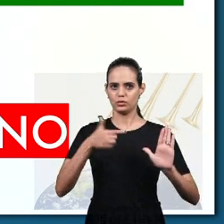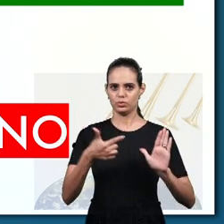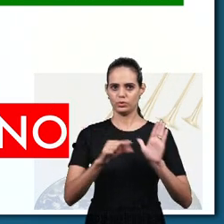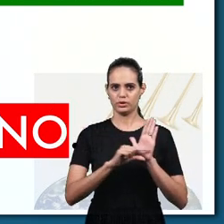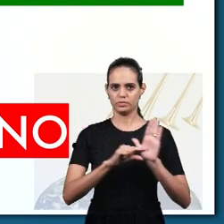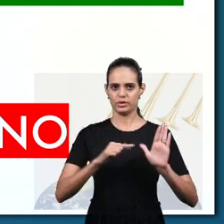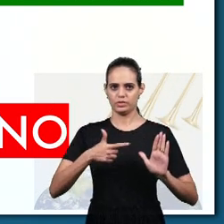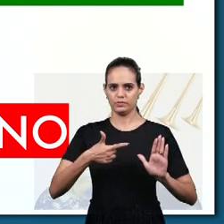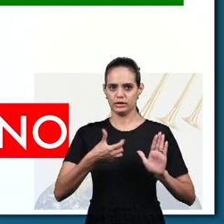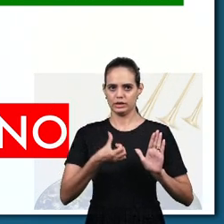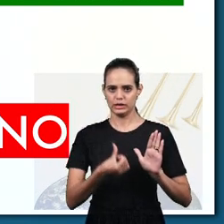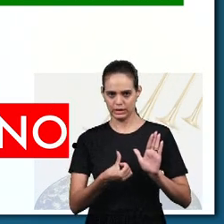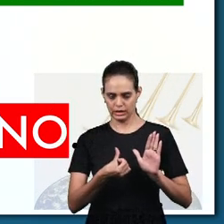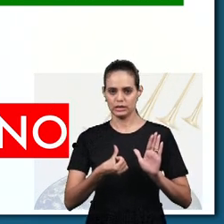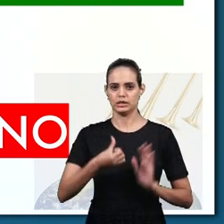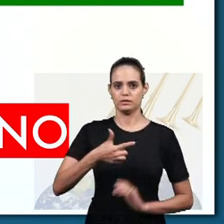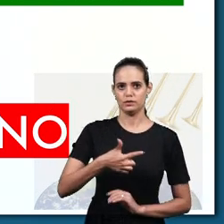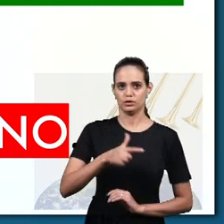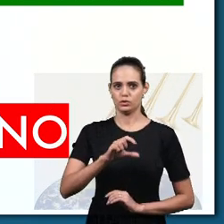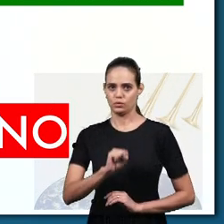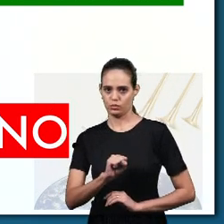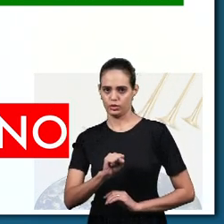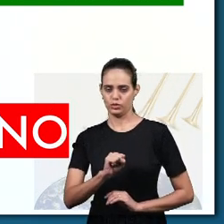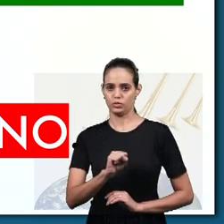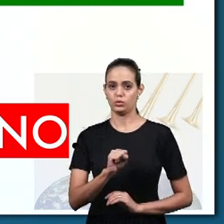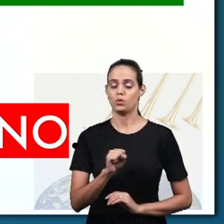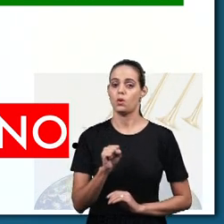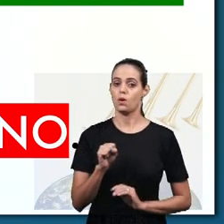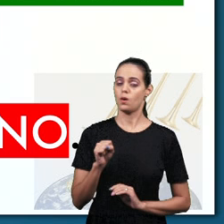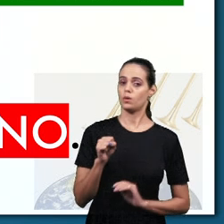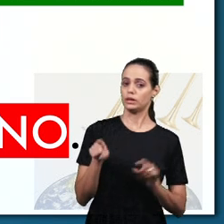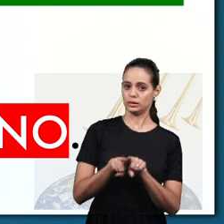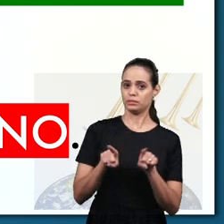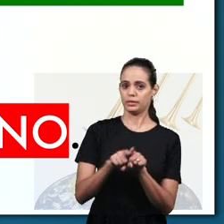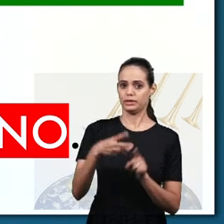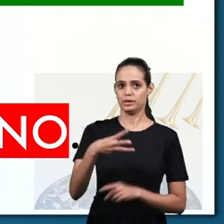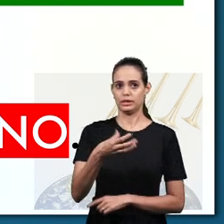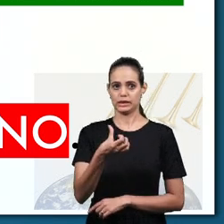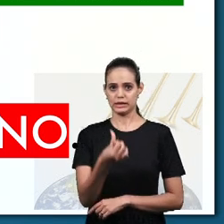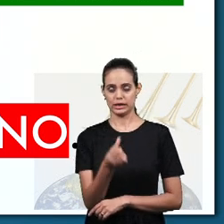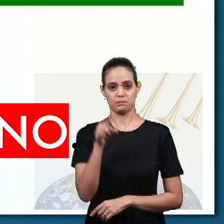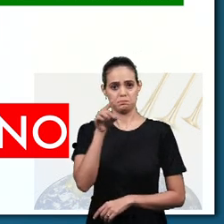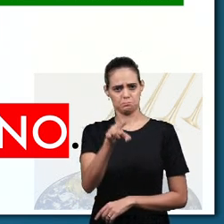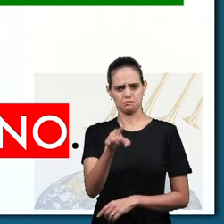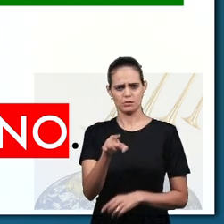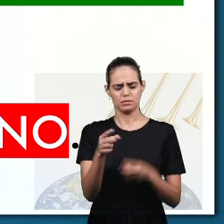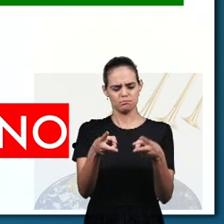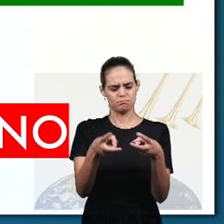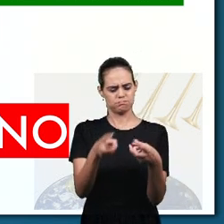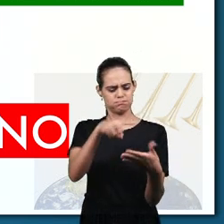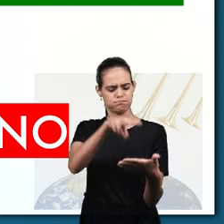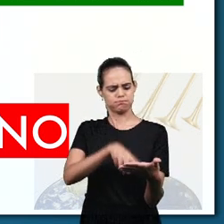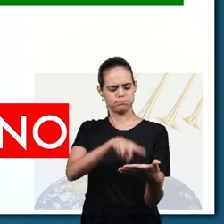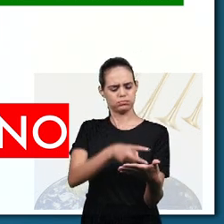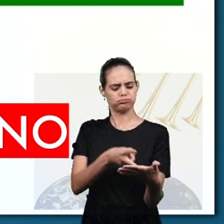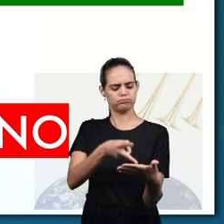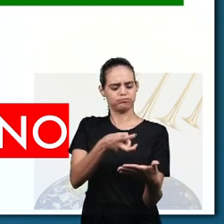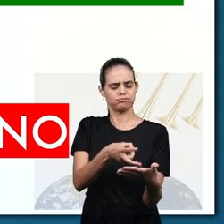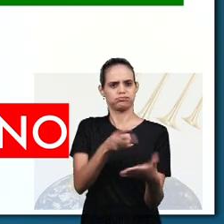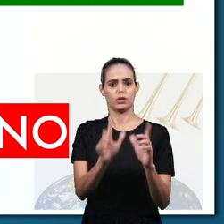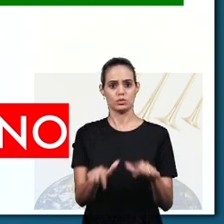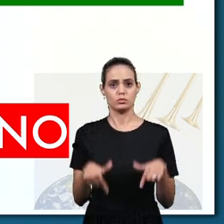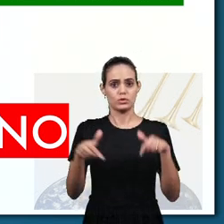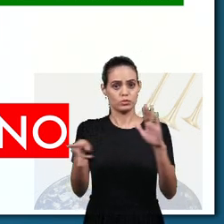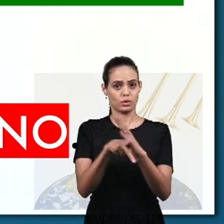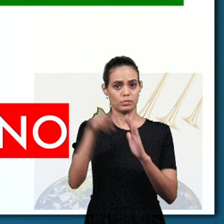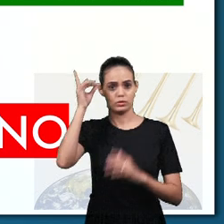A. Identifier les opérations du Saint-Esprit qui ont été utilisées par Salomon pour